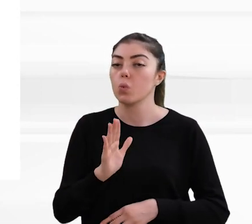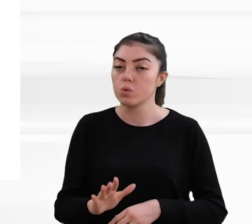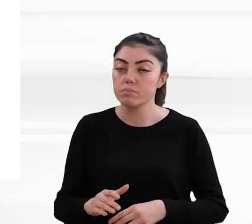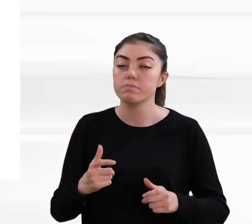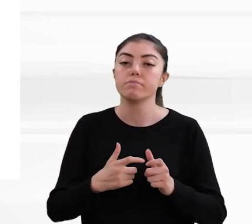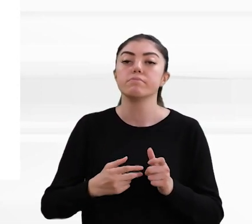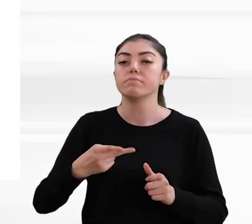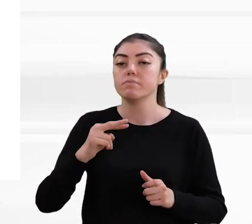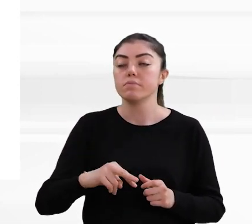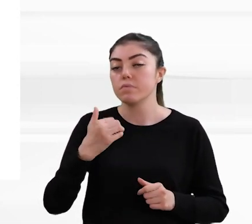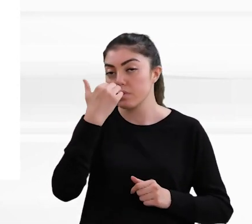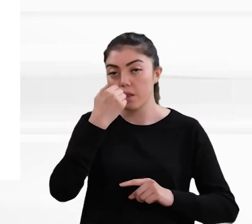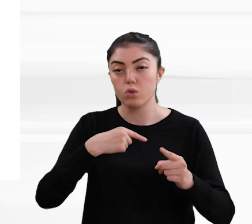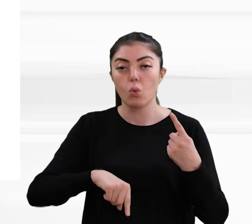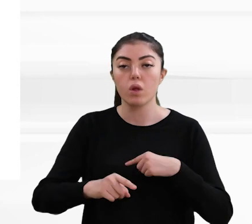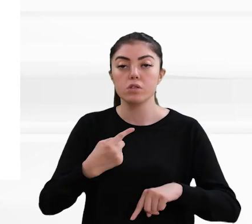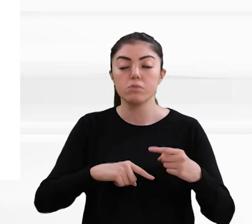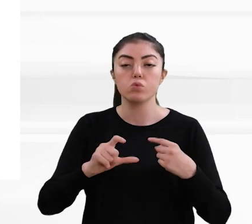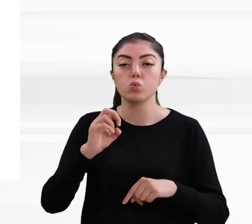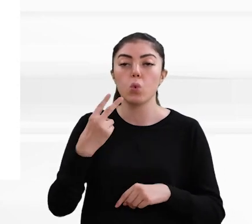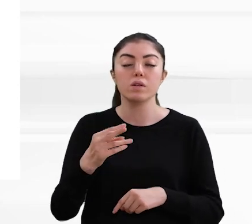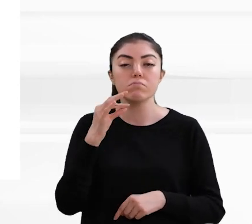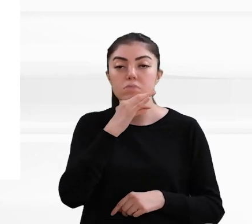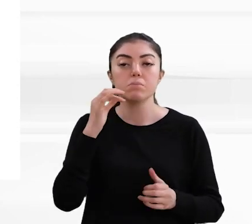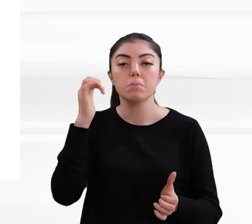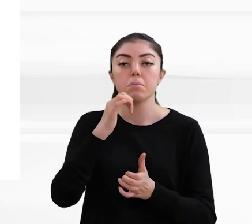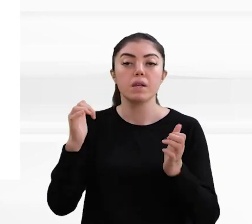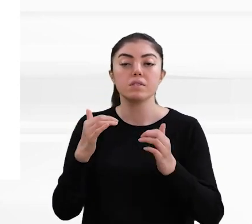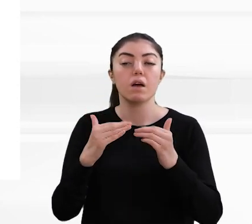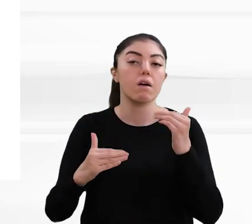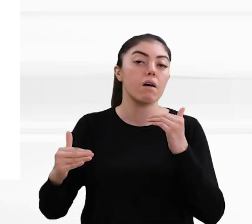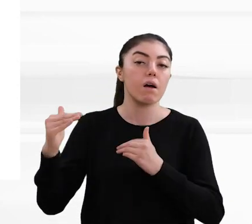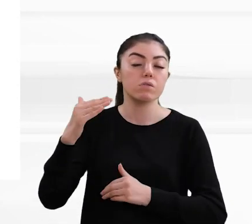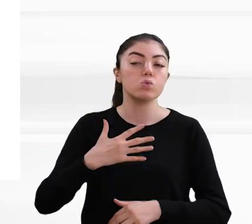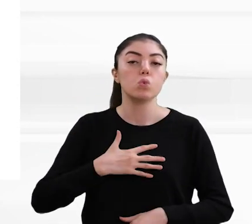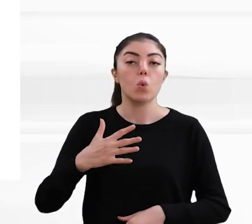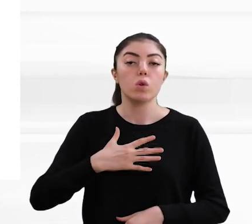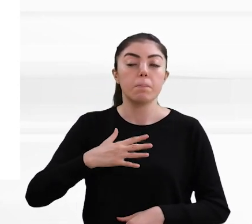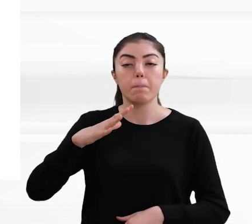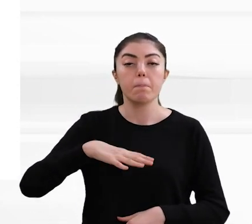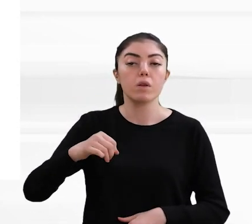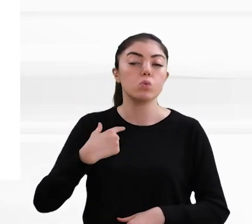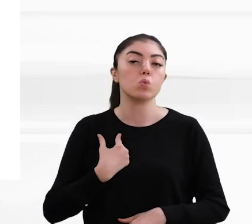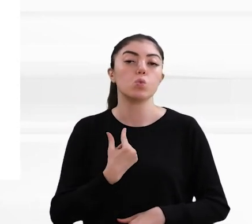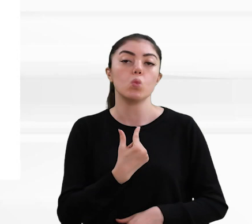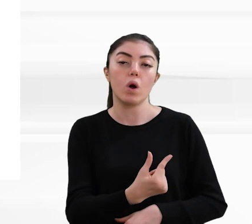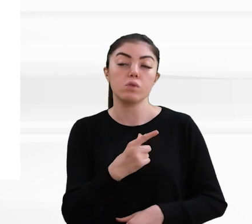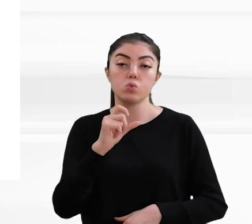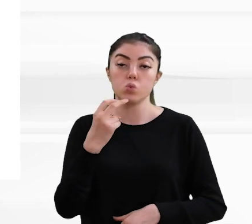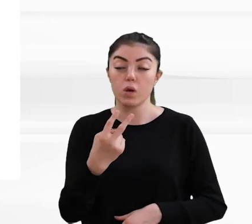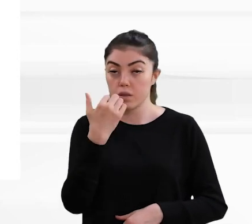Doğrudur Ee kan dolaşımındaki karbondioksitin kısmı basıncının artması solunum merkezini uyarır Eğer